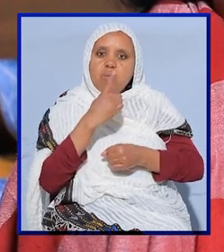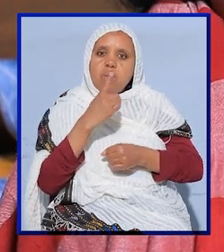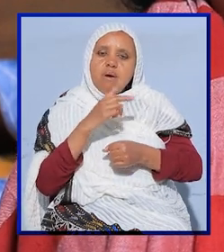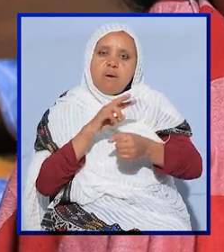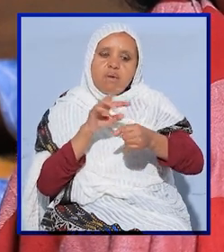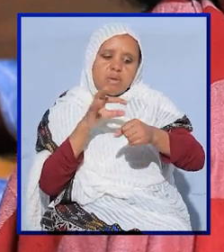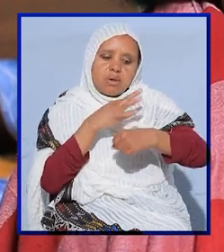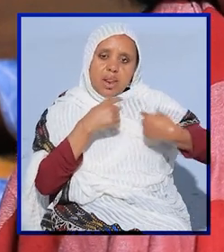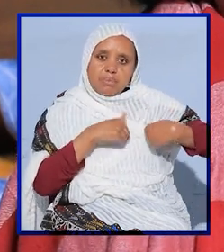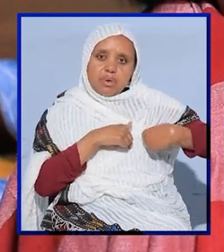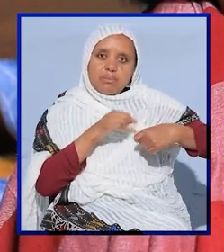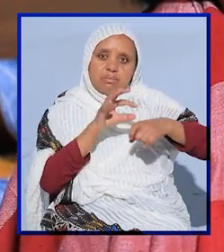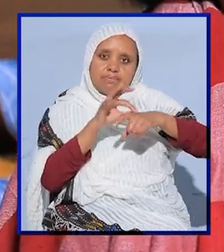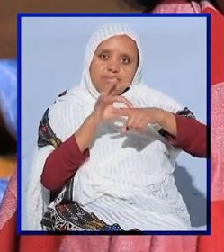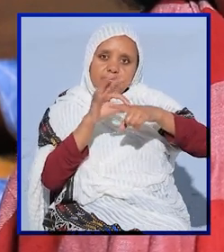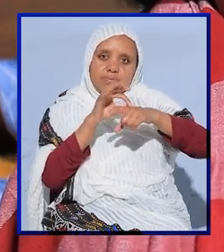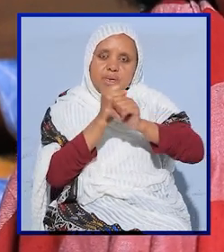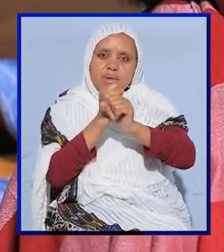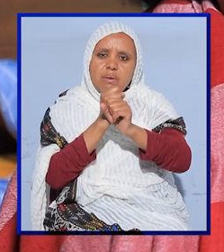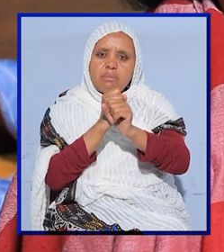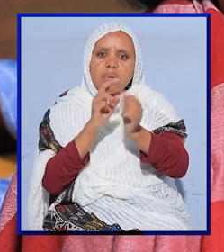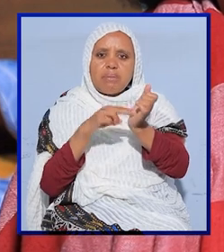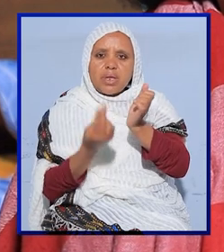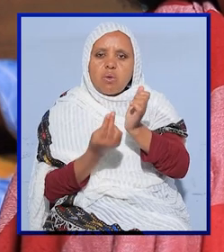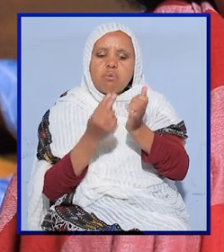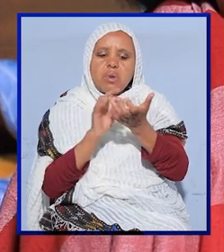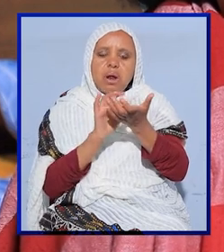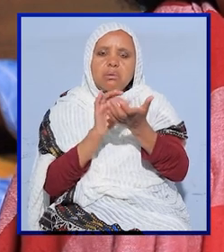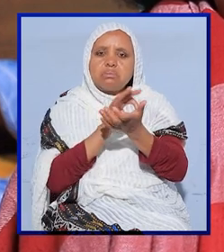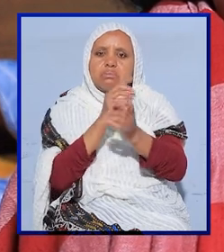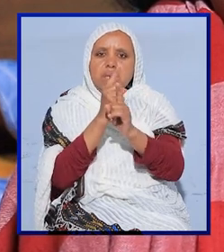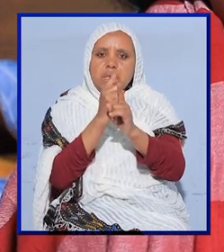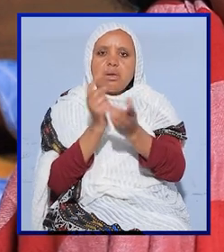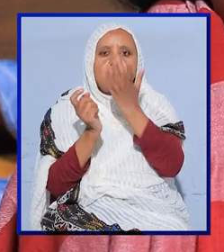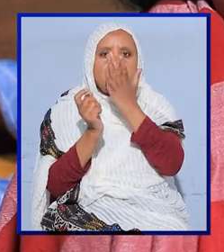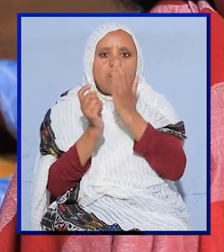አትሰራም። የሚጥለው መድኃኒት በትክክል እየወሰድኩ ነው እንደ እግዚአብሔር ፈቃድ።